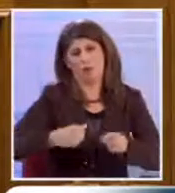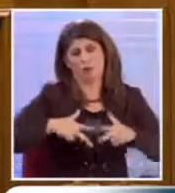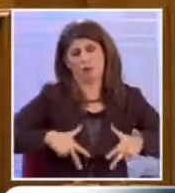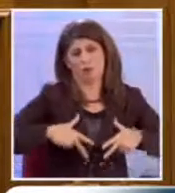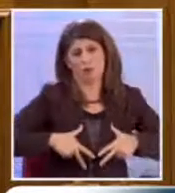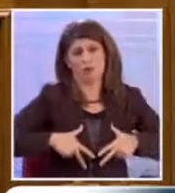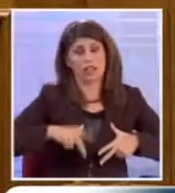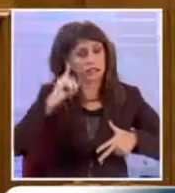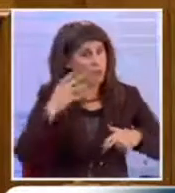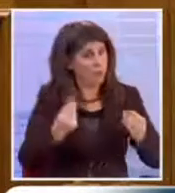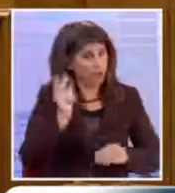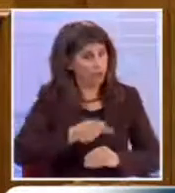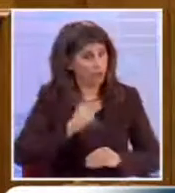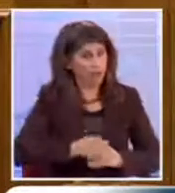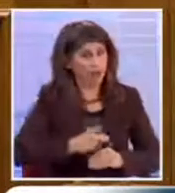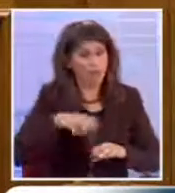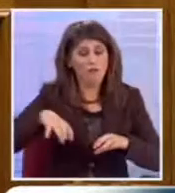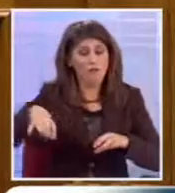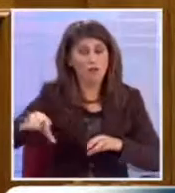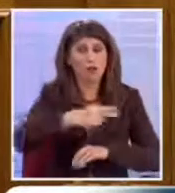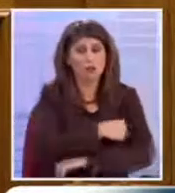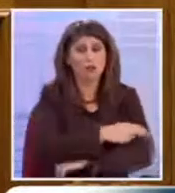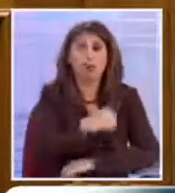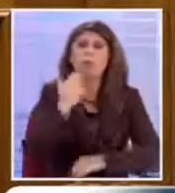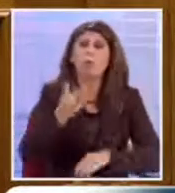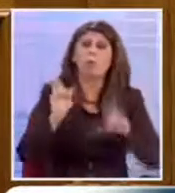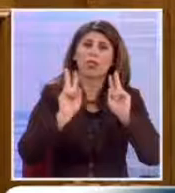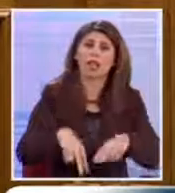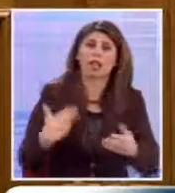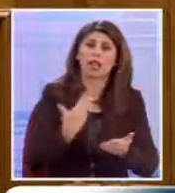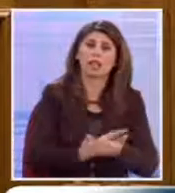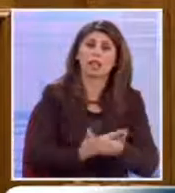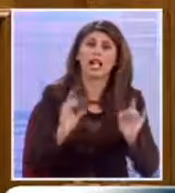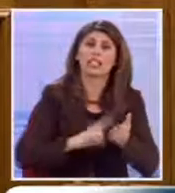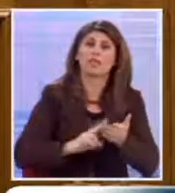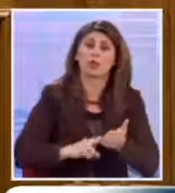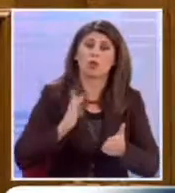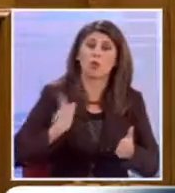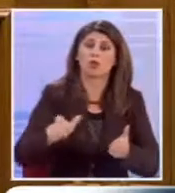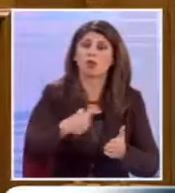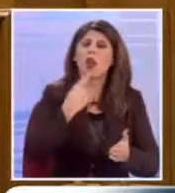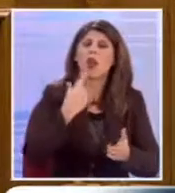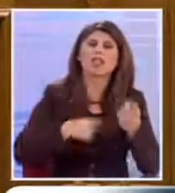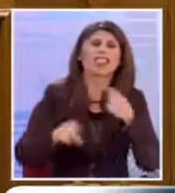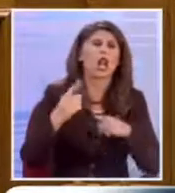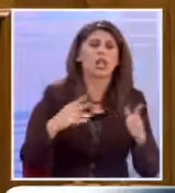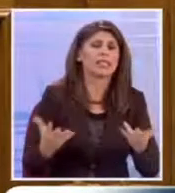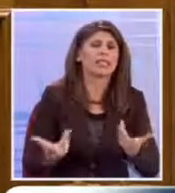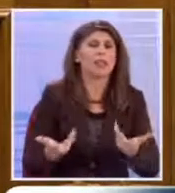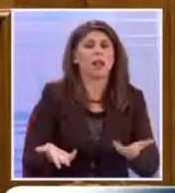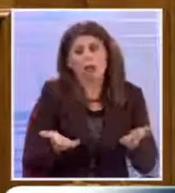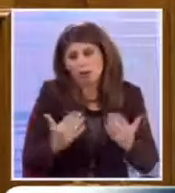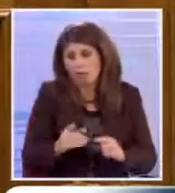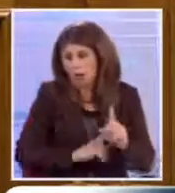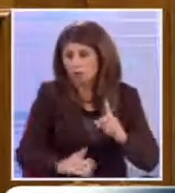γνωρίζετε πολλές καταγγελίες φορέων σε νοσοκομεία που αρνούνται να εγκρίνουν αιτήματα ανασφάλιστων πολιτών με την δικαιολογία ότι δεν υπάρχει κάποιος